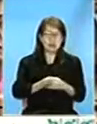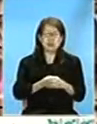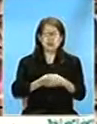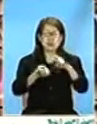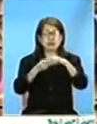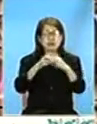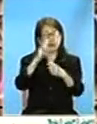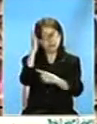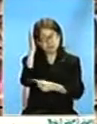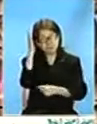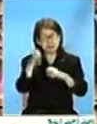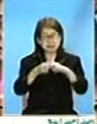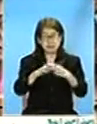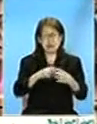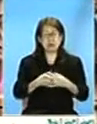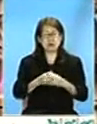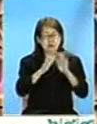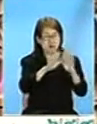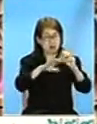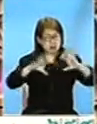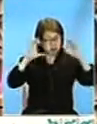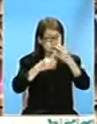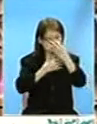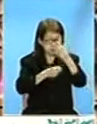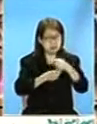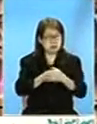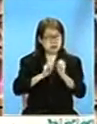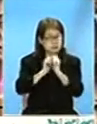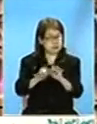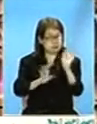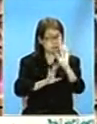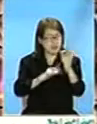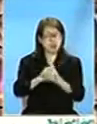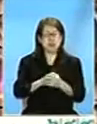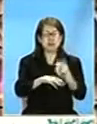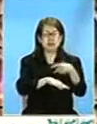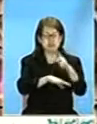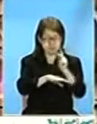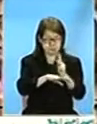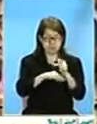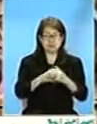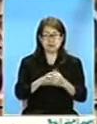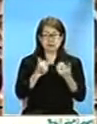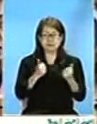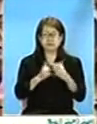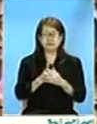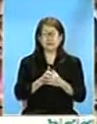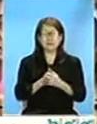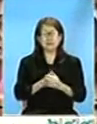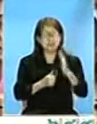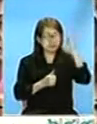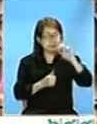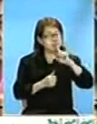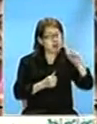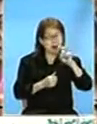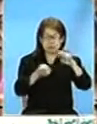ณขณะนี้อันนี้ก็ถือโอกาสเรียกร้องให้รัฐบาลต้องเหลียวแลนะครับท่านประธานครับเราก็ตั้งกันมาแล้วปัญหาเรื่องสาร